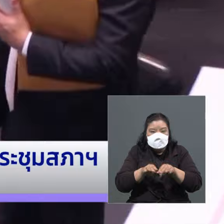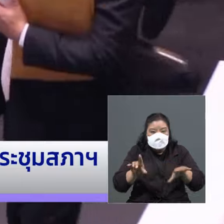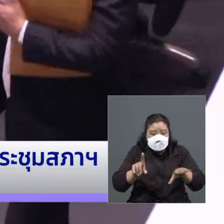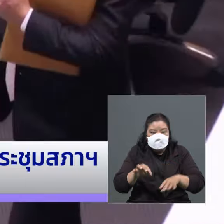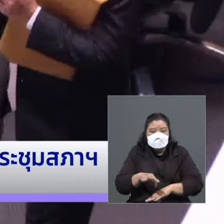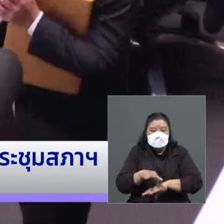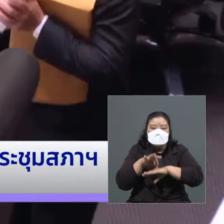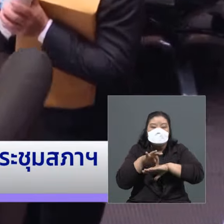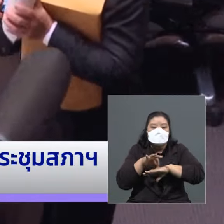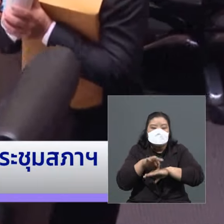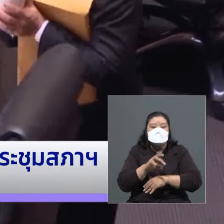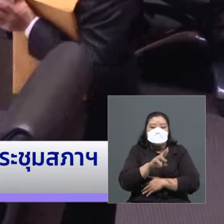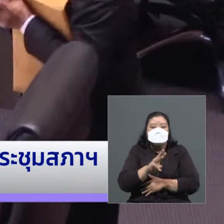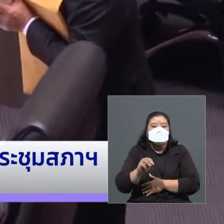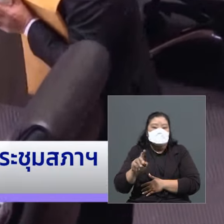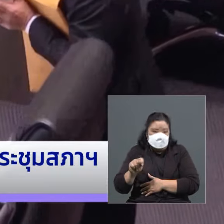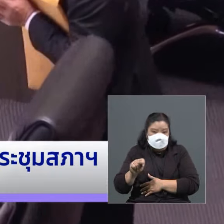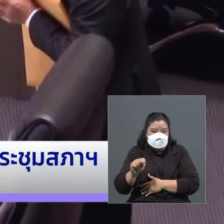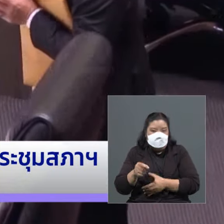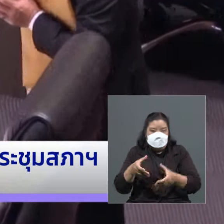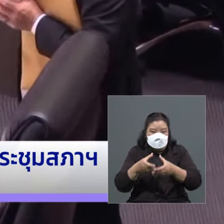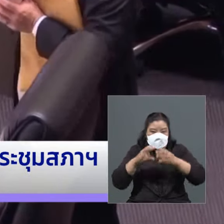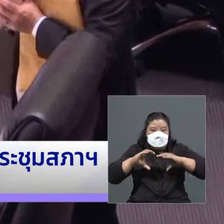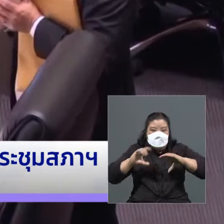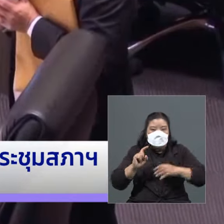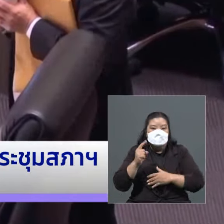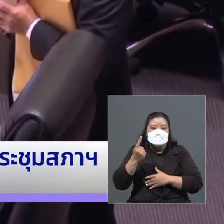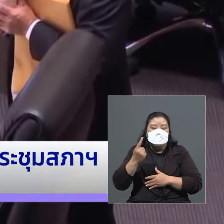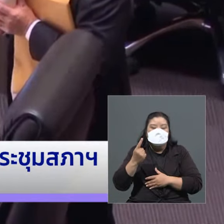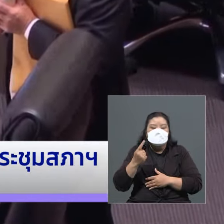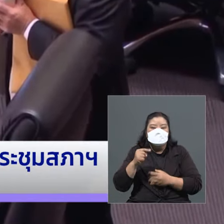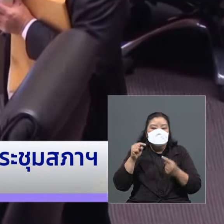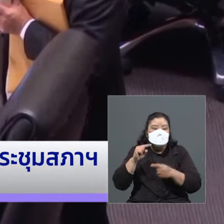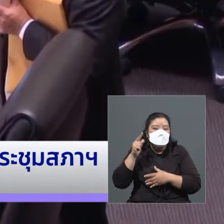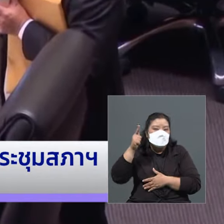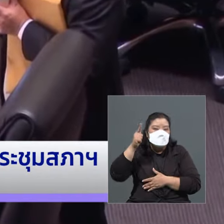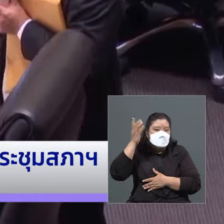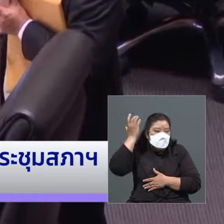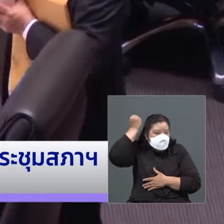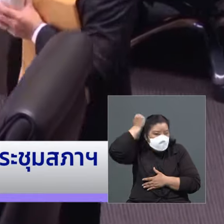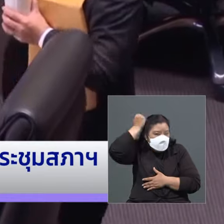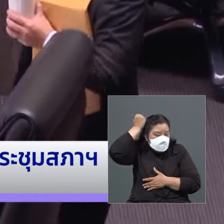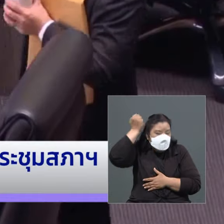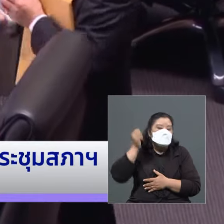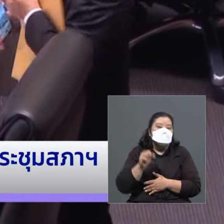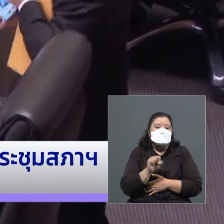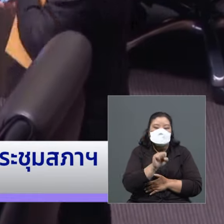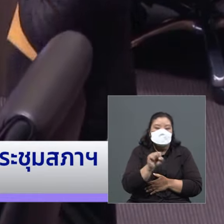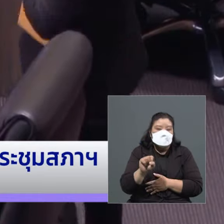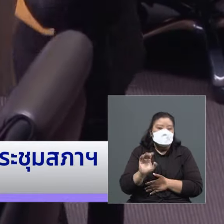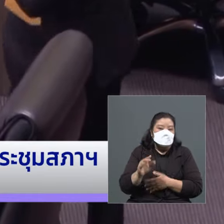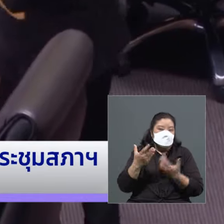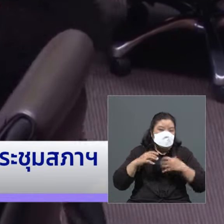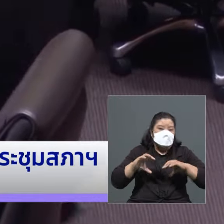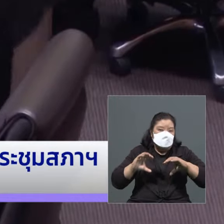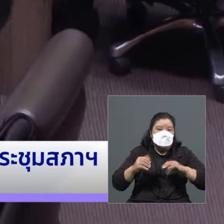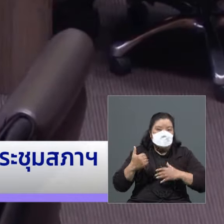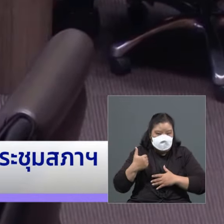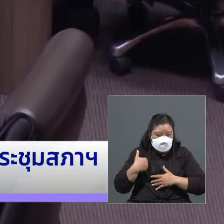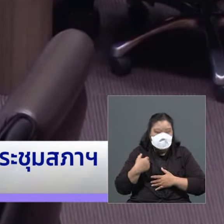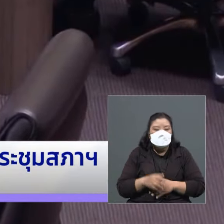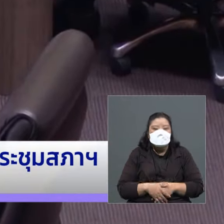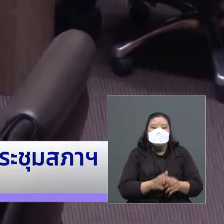ตั้งคณะรัฐมนตรีนางสาวแพทองธารชินวัตรนายกรัฐมนตรีส.ส.ฝั่งรัฐบาลต่างพากันแสดงความยินดีกับรัฐมนต